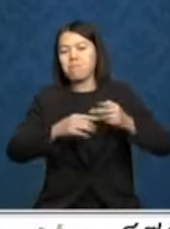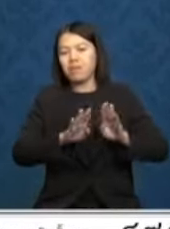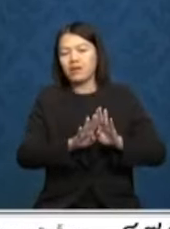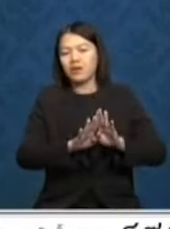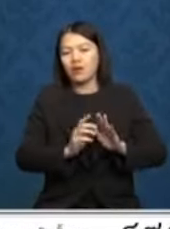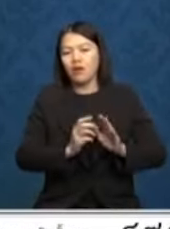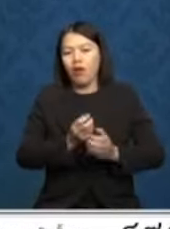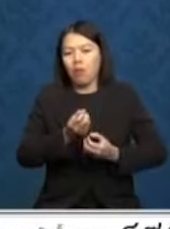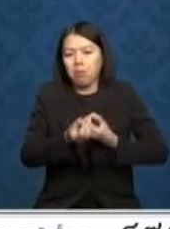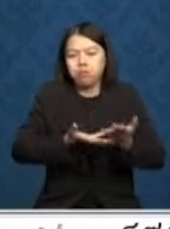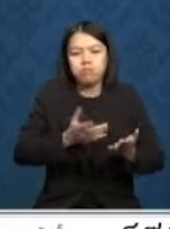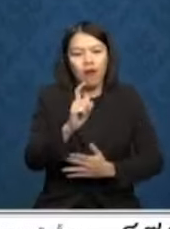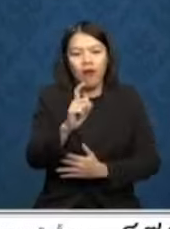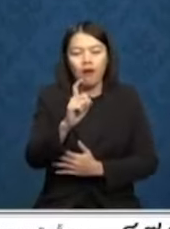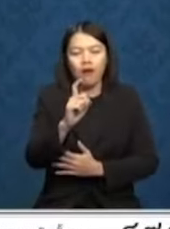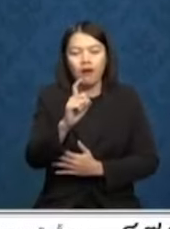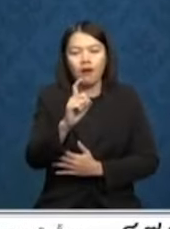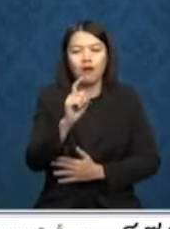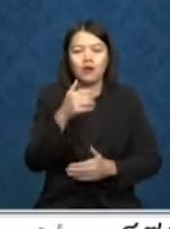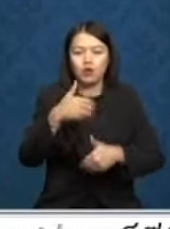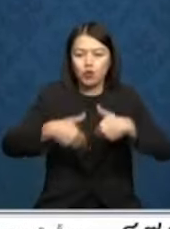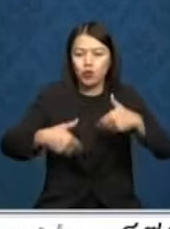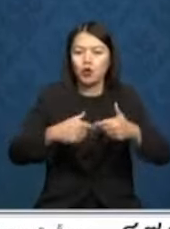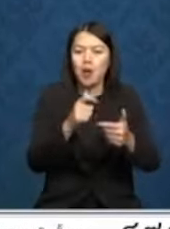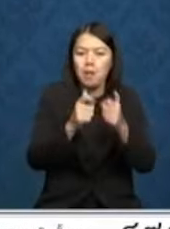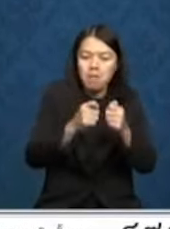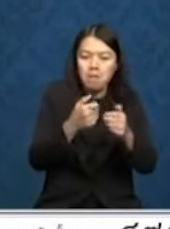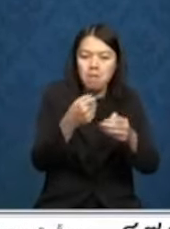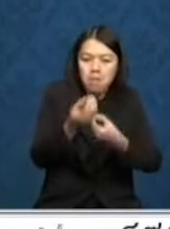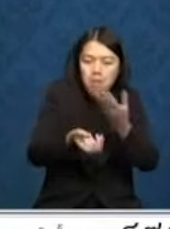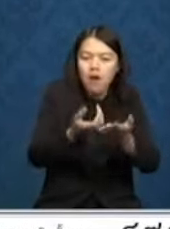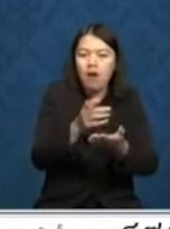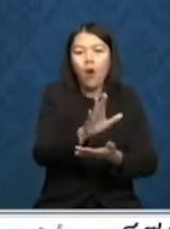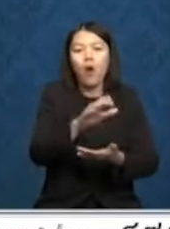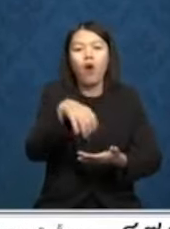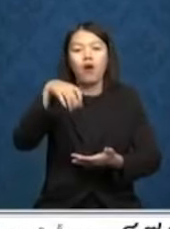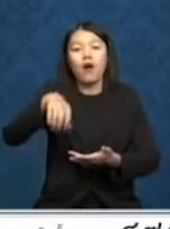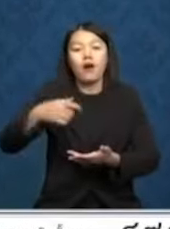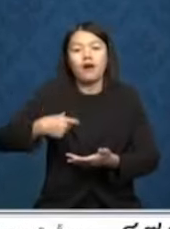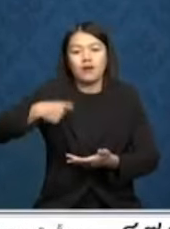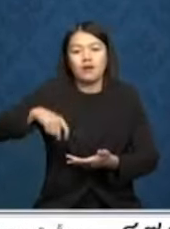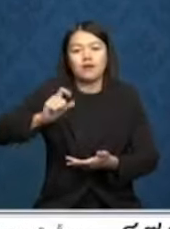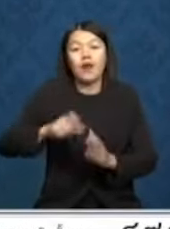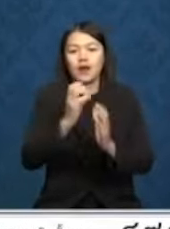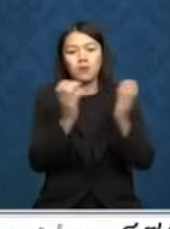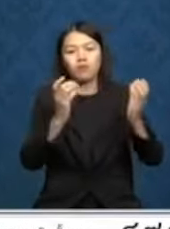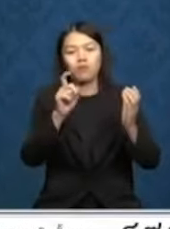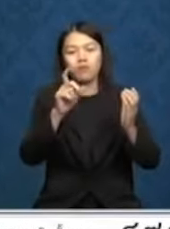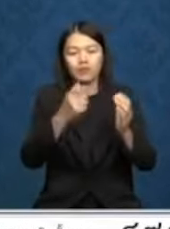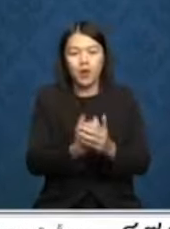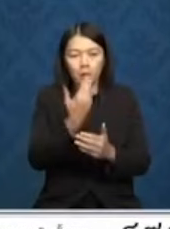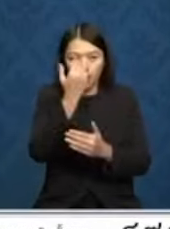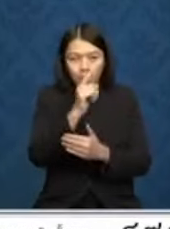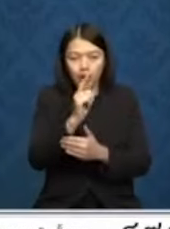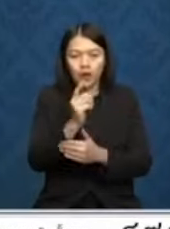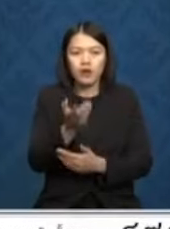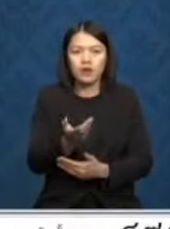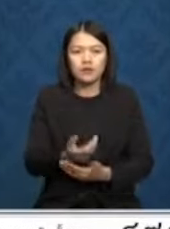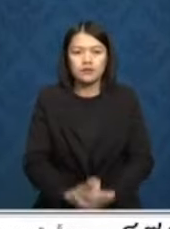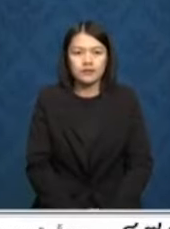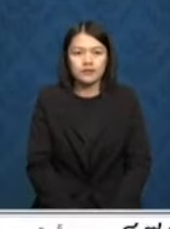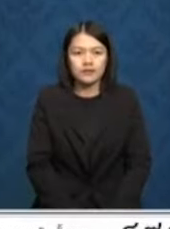ามารถมีประชาชนคนไหนนะคะที่เข้าไปคอมเมนต์ใน Facebook ของสำนักงานศาลรัฐธรรมนูญได้ค่ะทั้งที่ท่านประธ